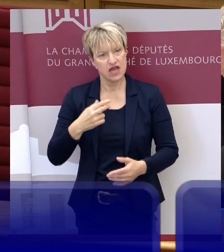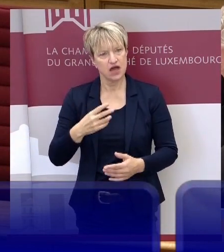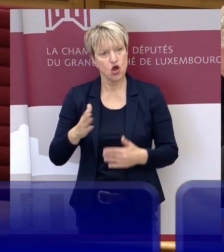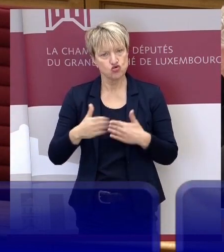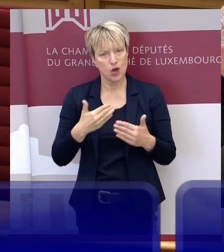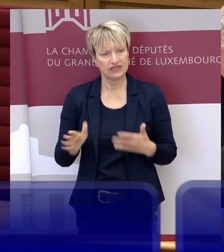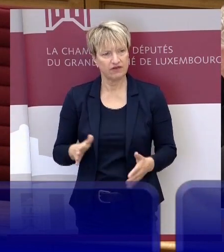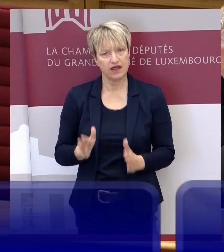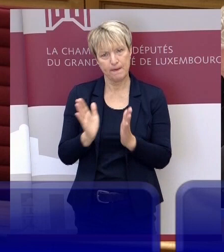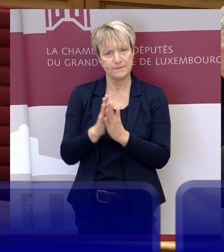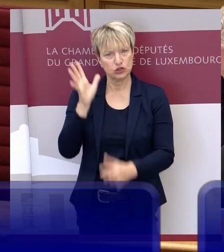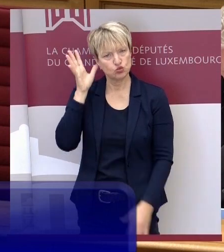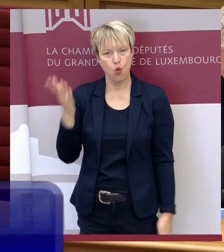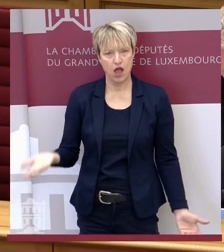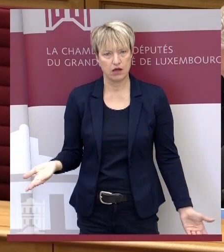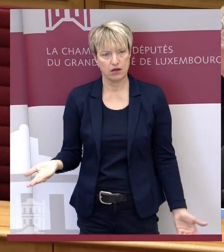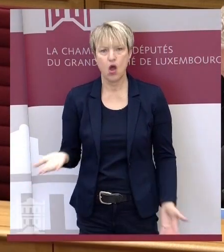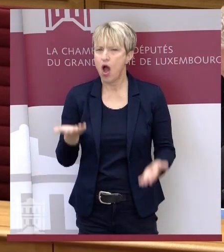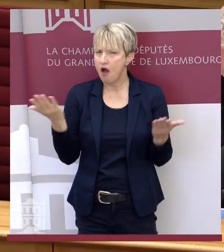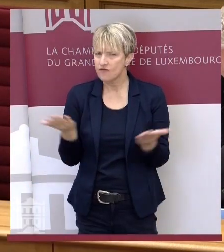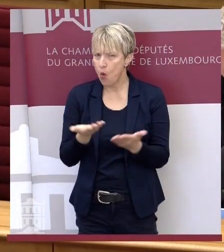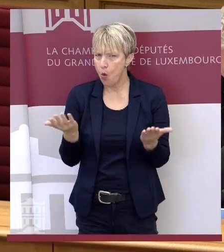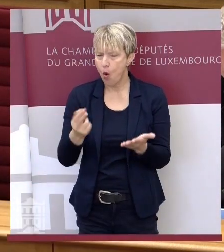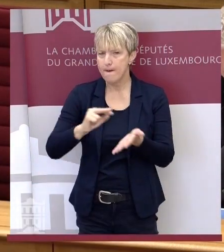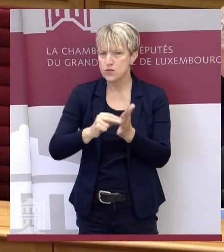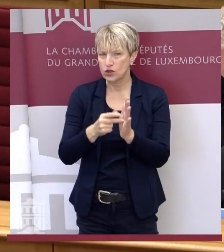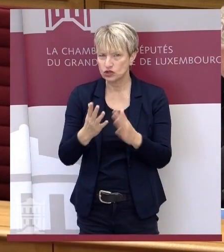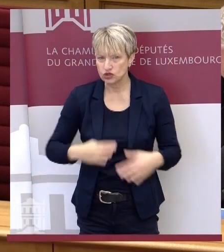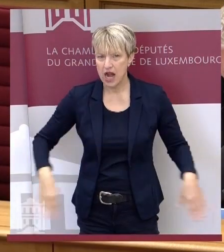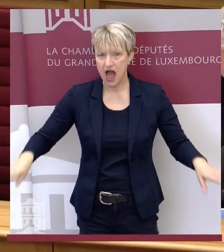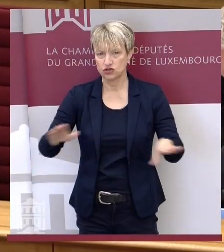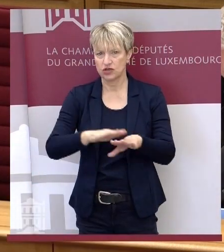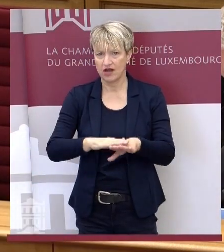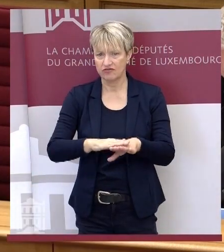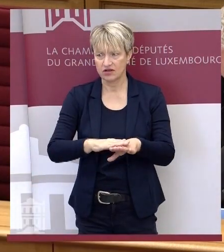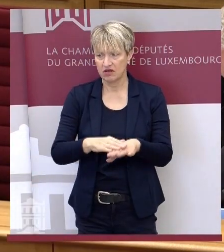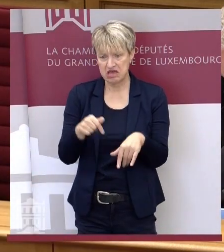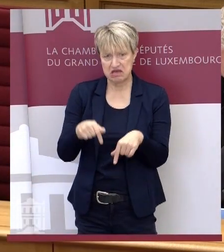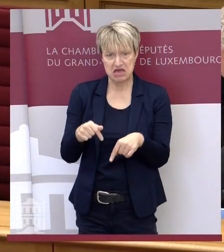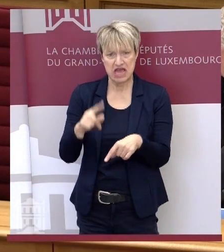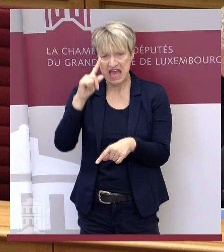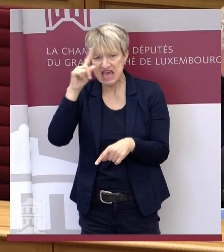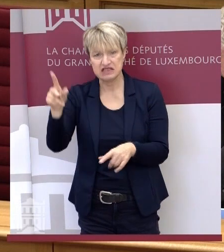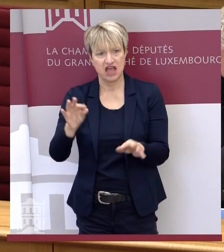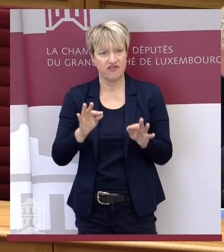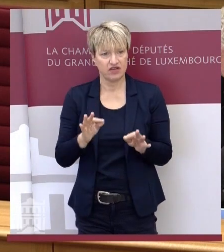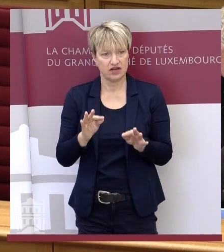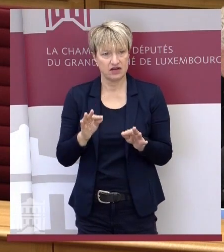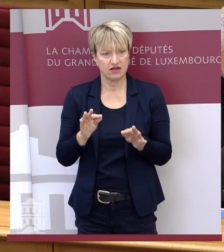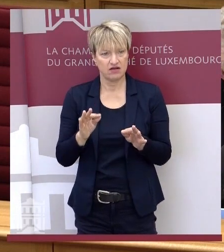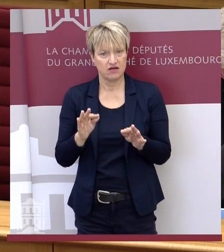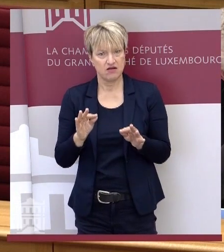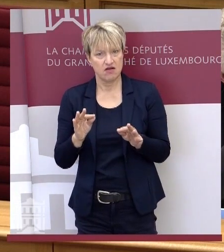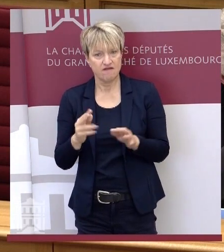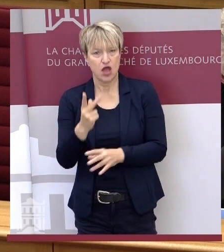Wo finden in der politischen Landschaft hier am Land so Ideen wie der Kollektivismus, wo bei mir die individuellen Freiheiten verdedigen? Auf